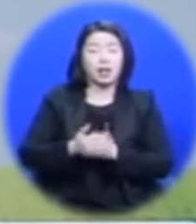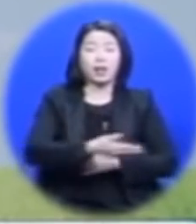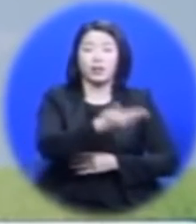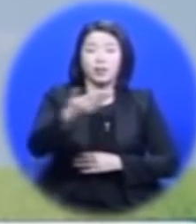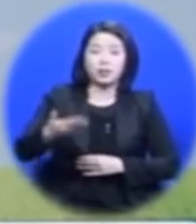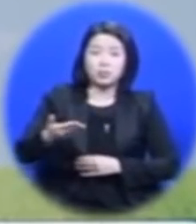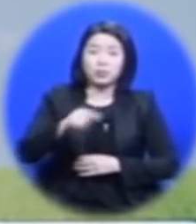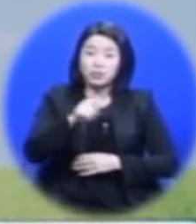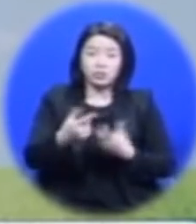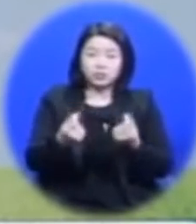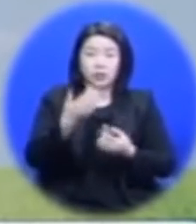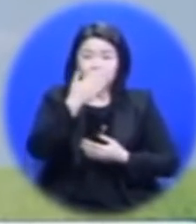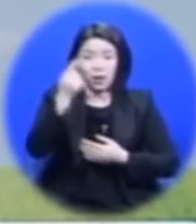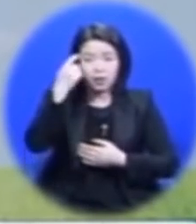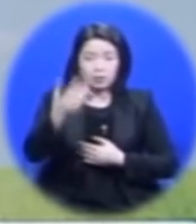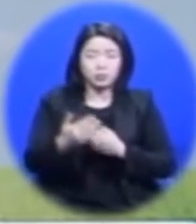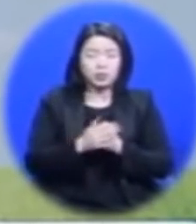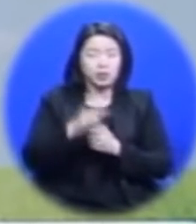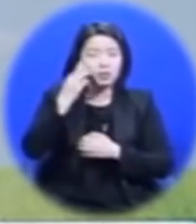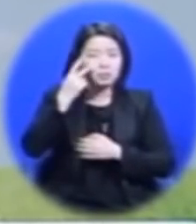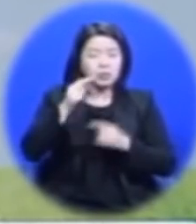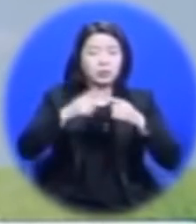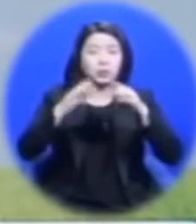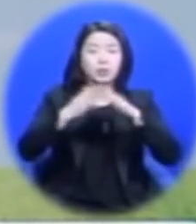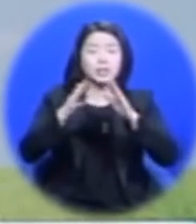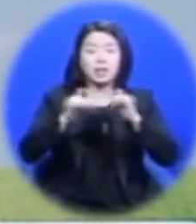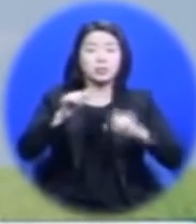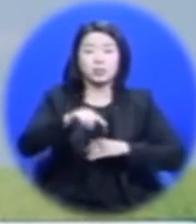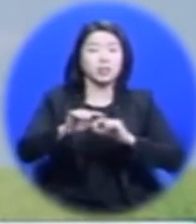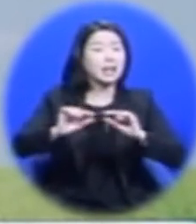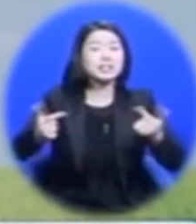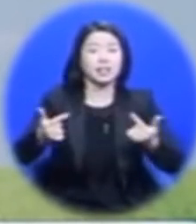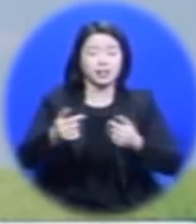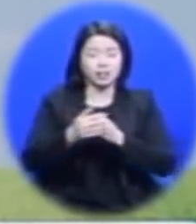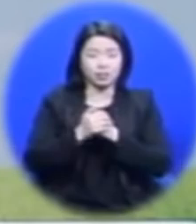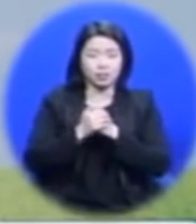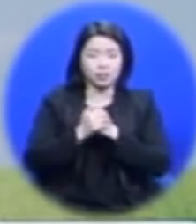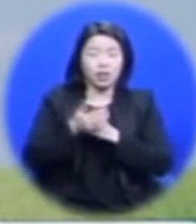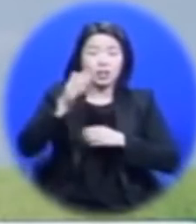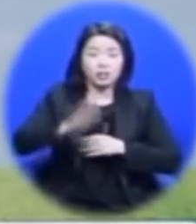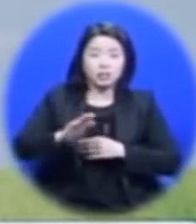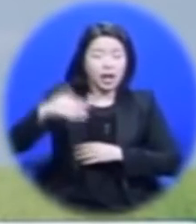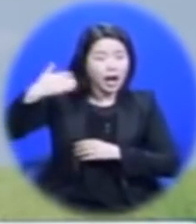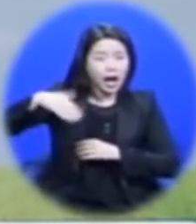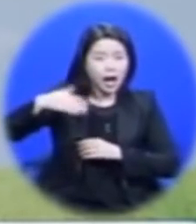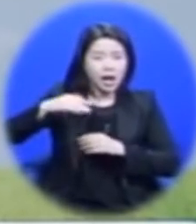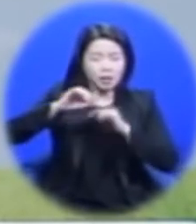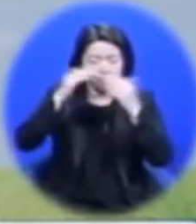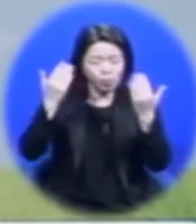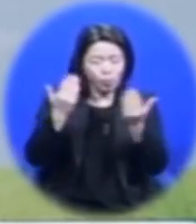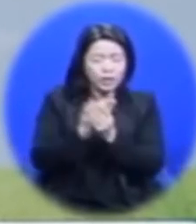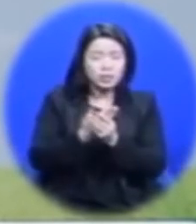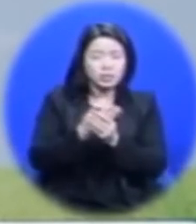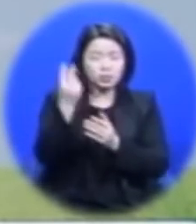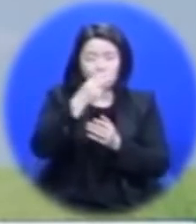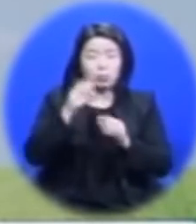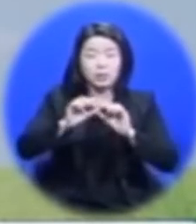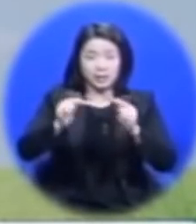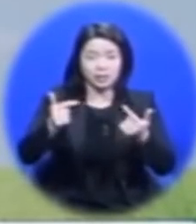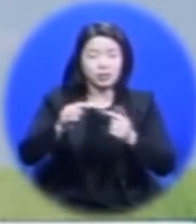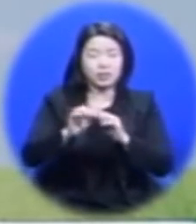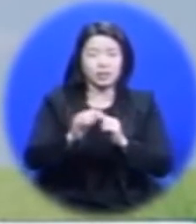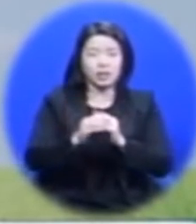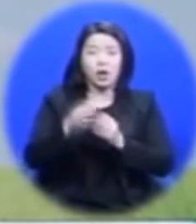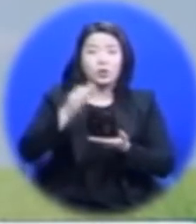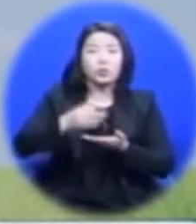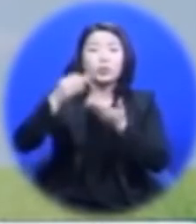여러분들은 그렇게 하십니까? 미국 교인들은 그렇게 안 한다는 거예요. 그러나 아주 돌보지 않는 것은 아니래요.